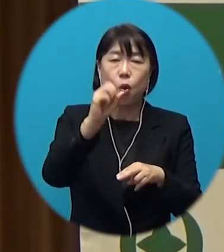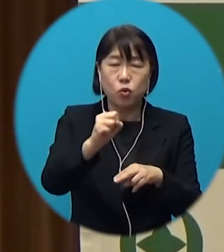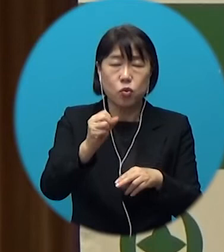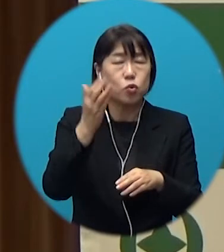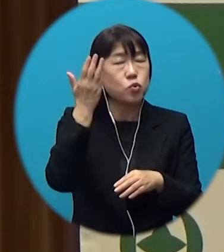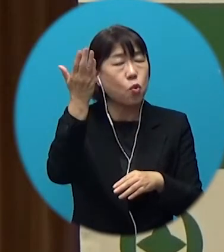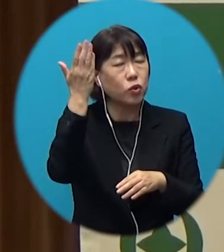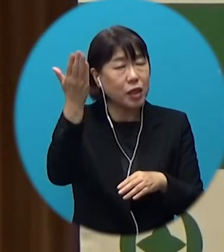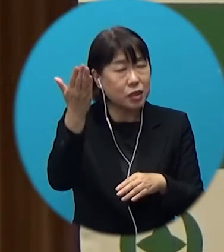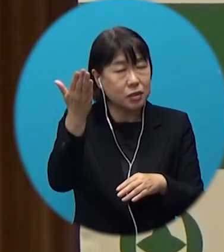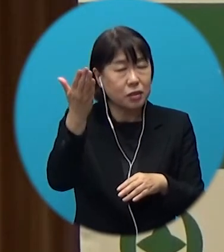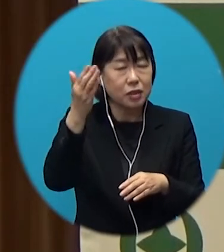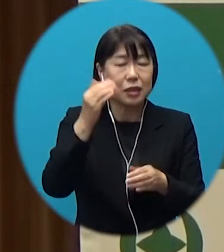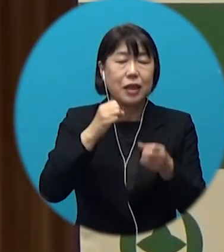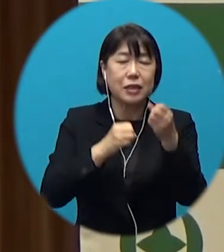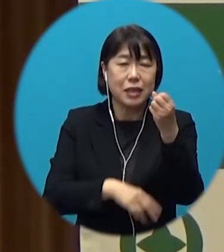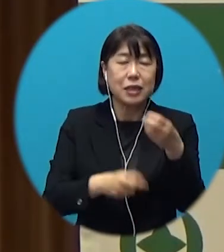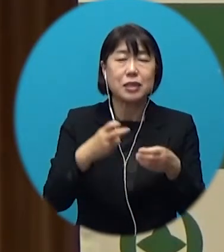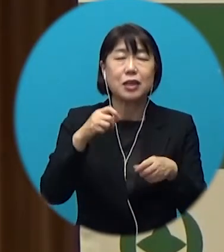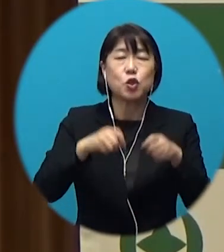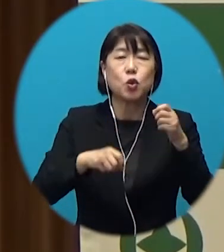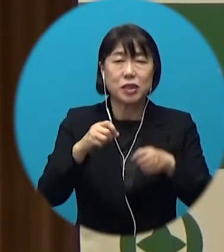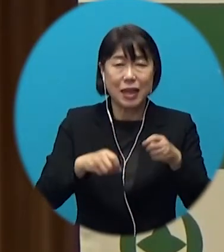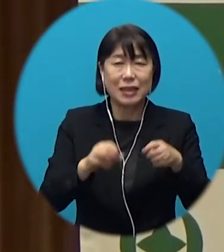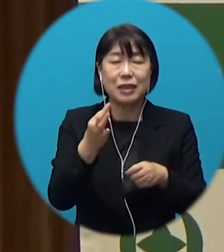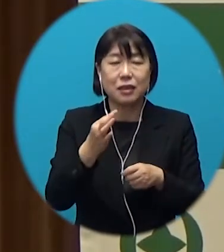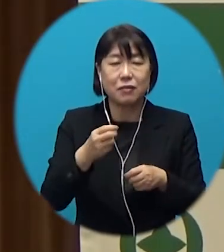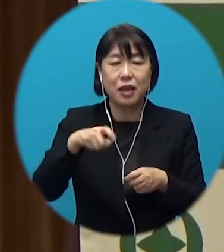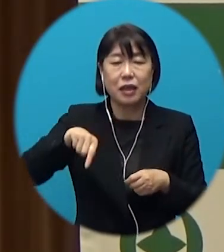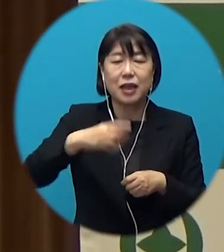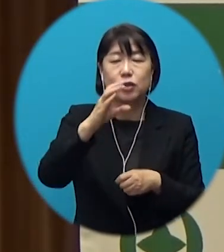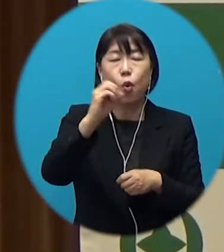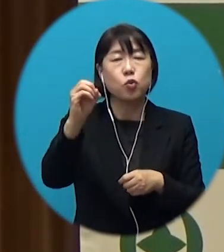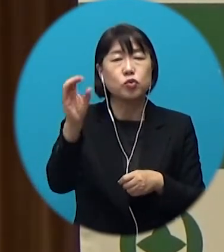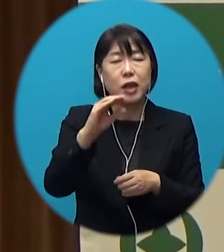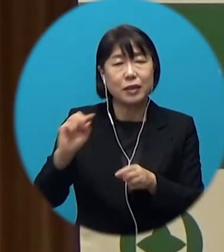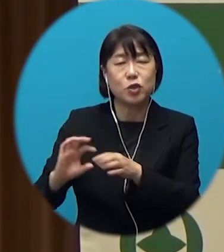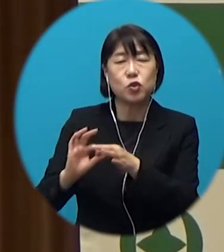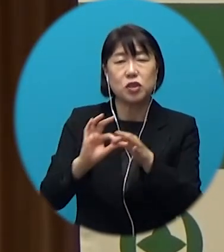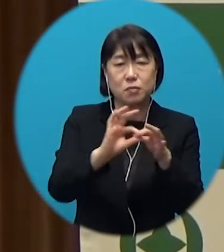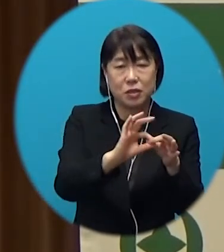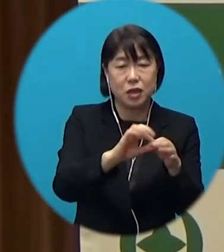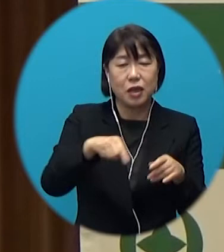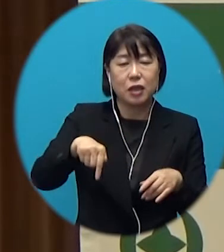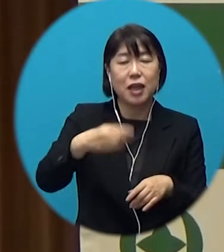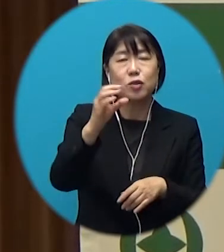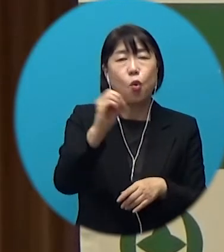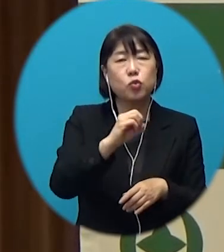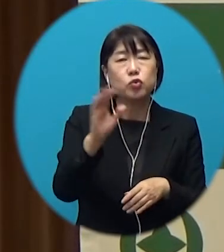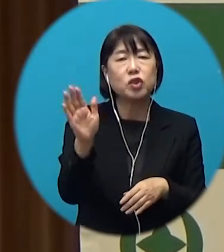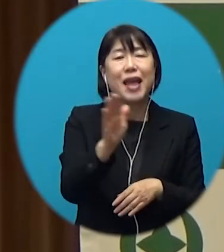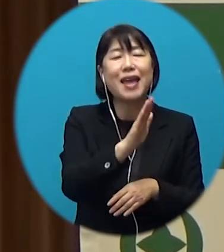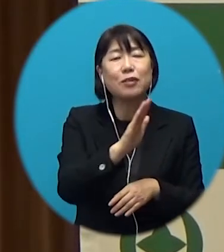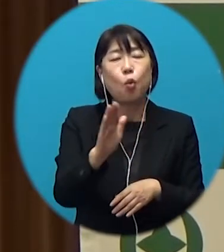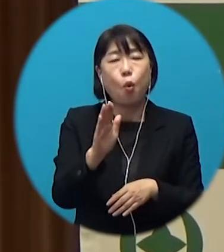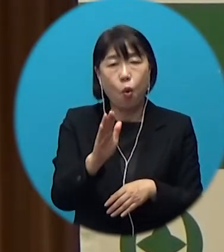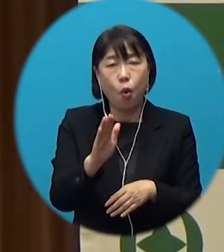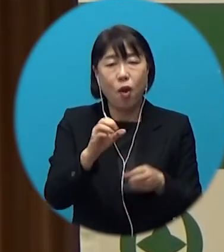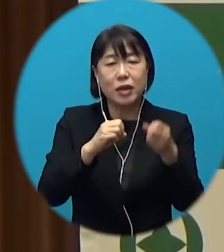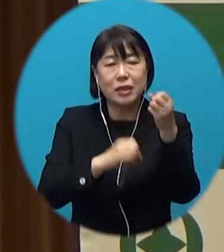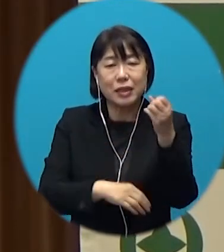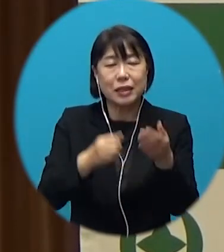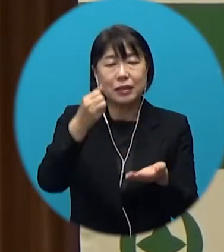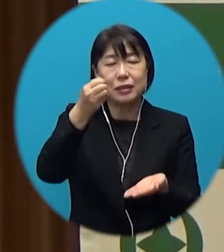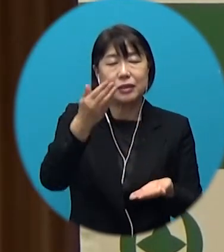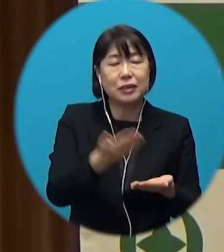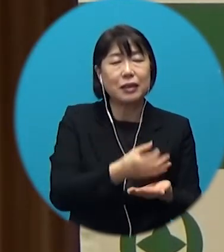財政助成基金は100億円程度で推移していますし、その100億円程度をですね、金残高として維持してい